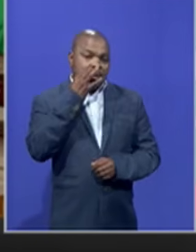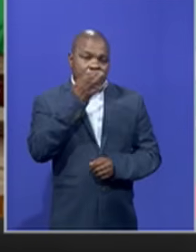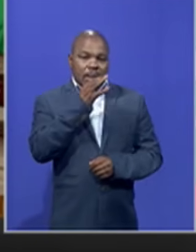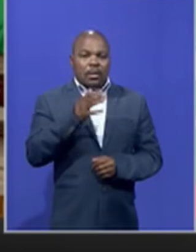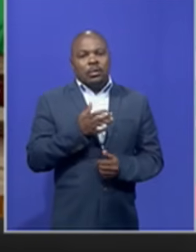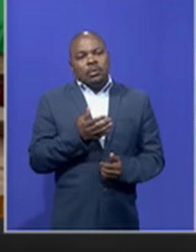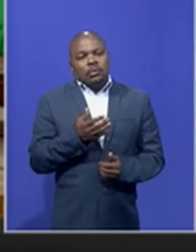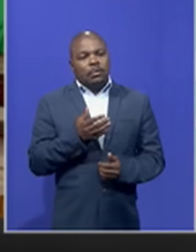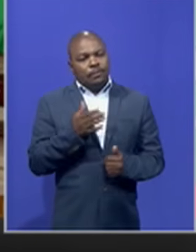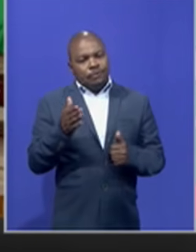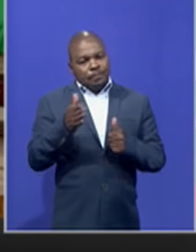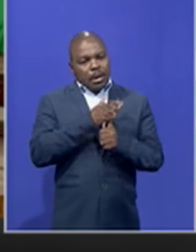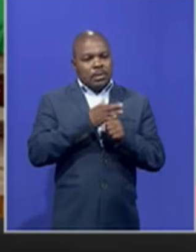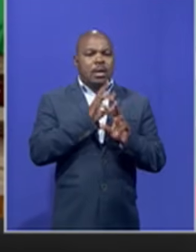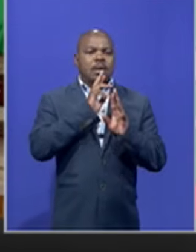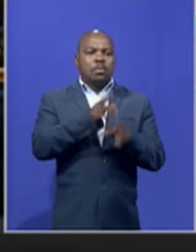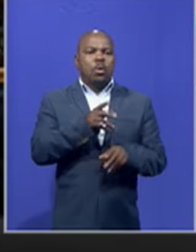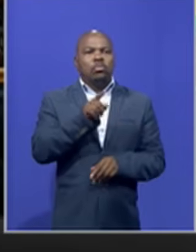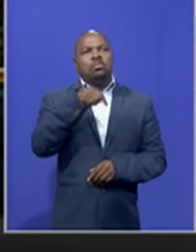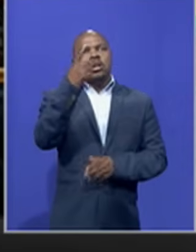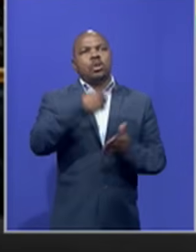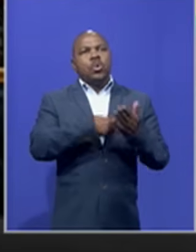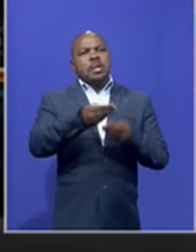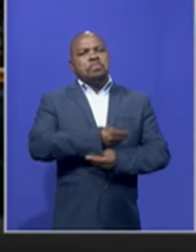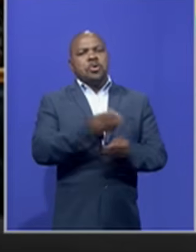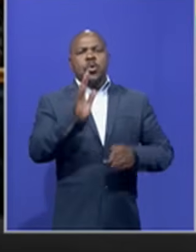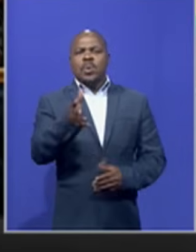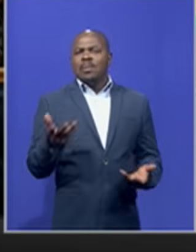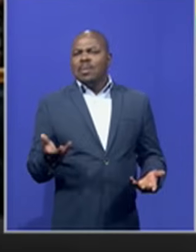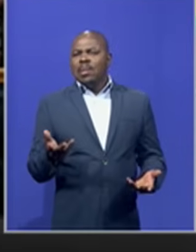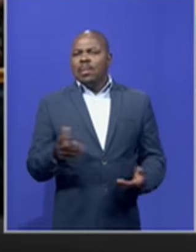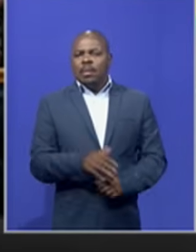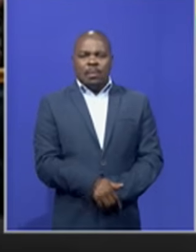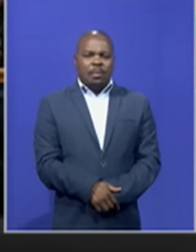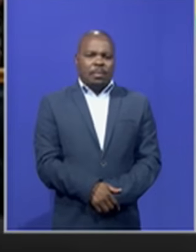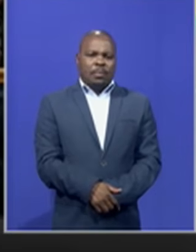tlaleho ya pele e tla phatlalatswa bekeng e tlang.